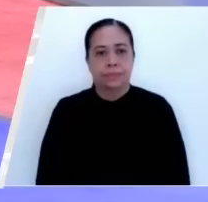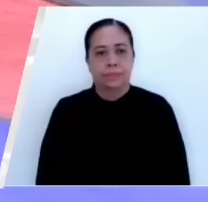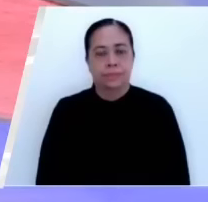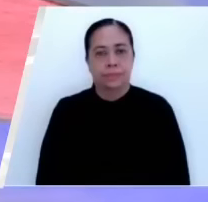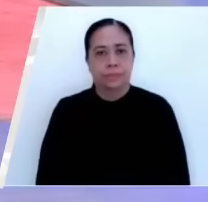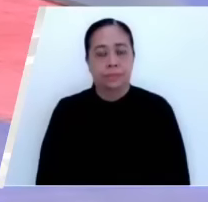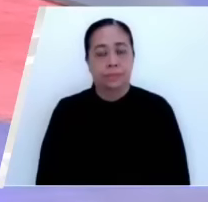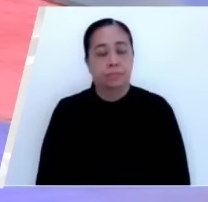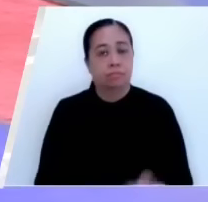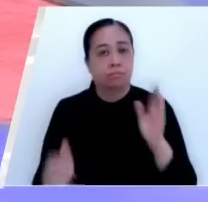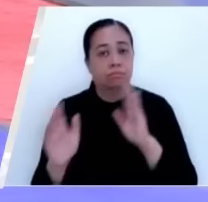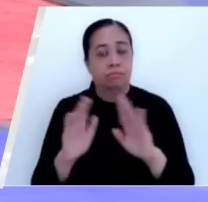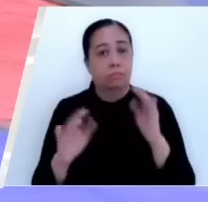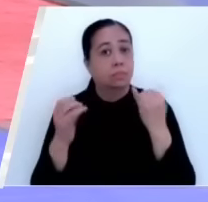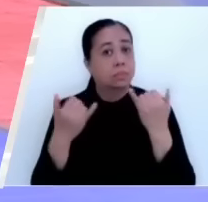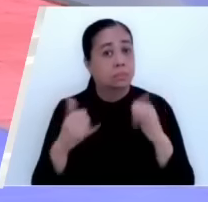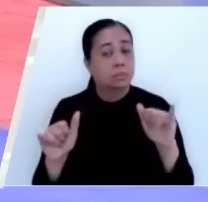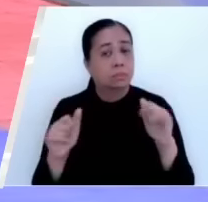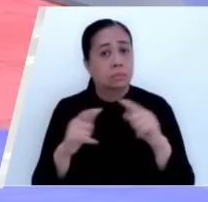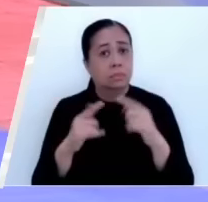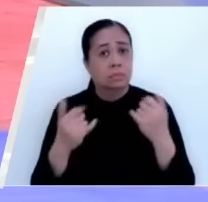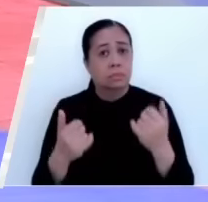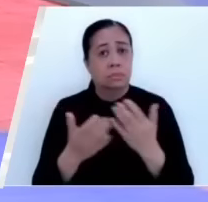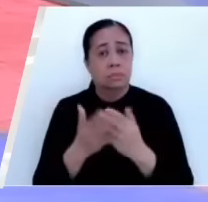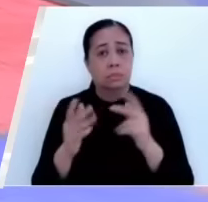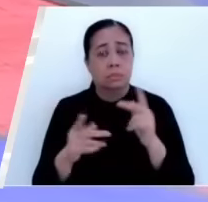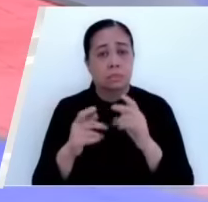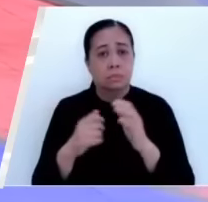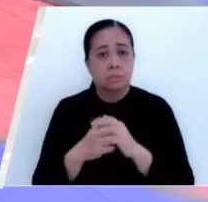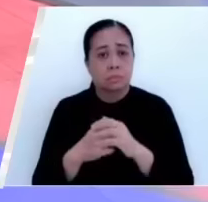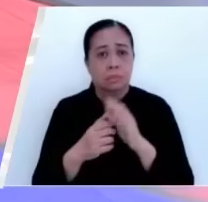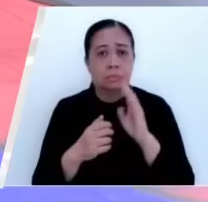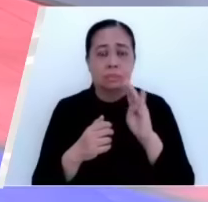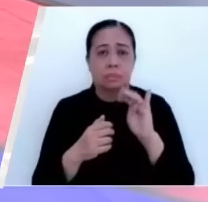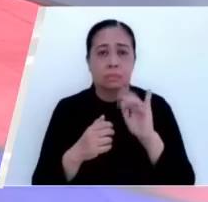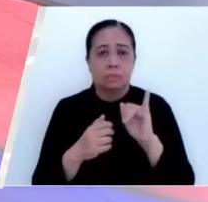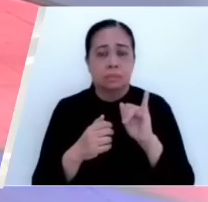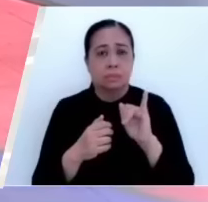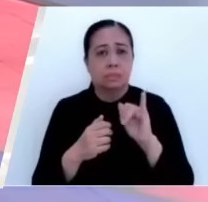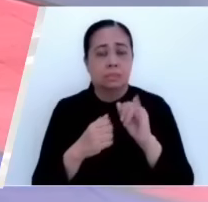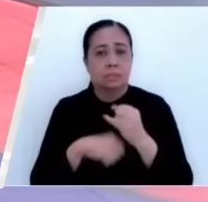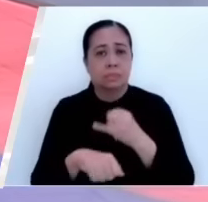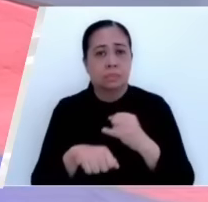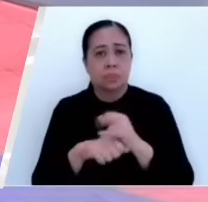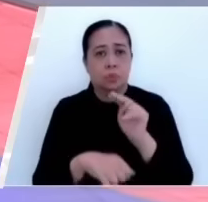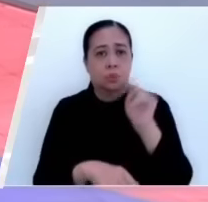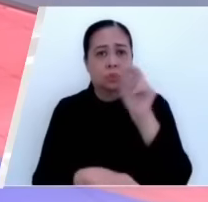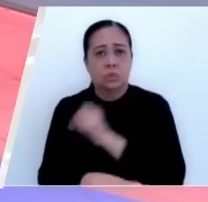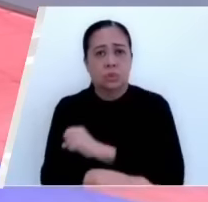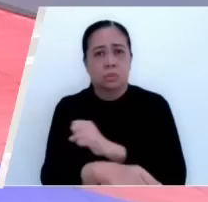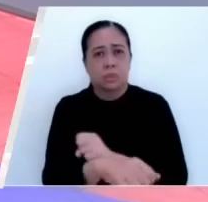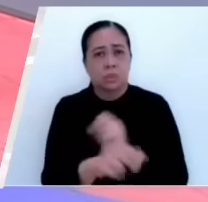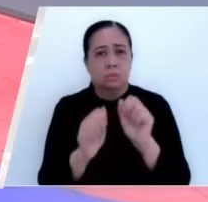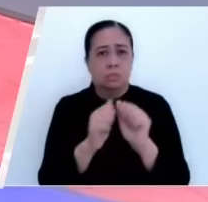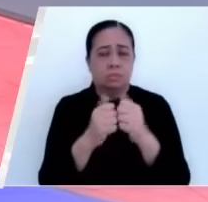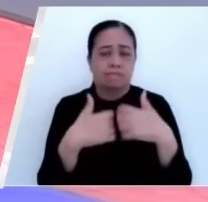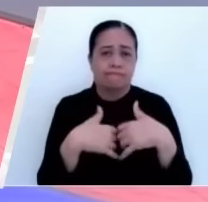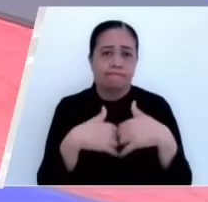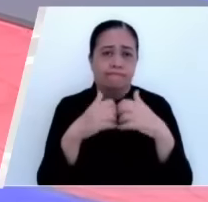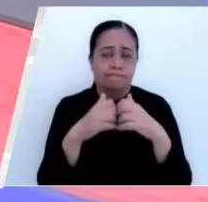Problemado pa rin hanggang ngayon ang ilang taga Biri Island sa Northern Samar kung paanong babangon.